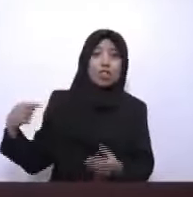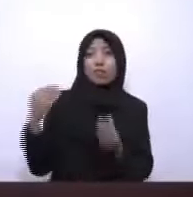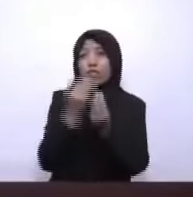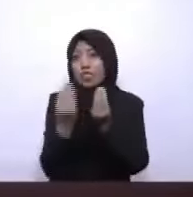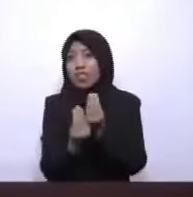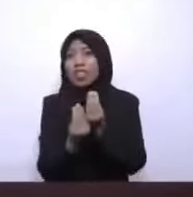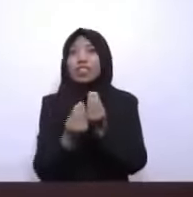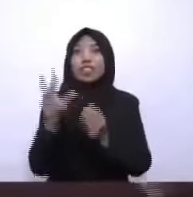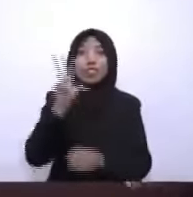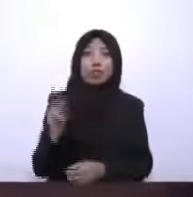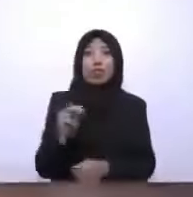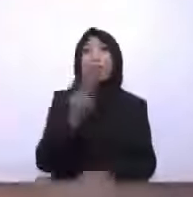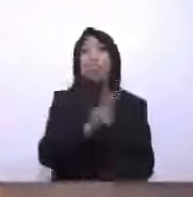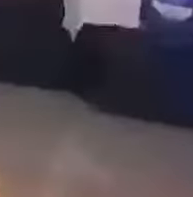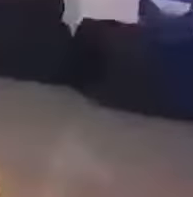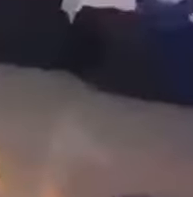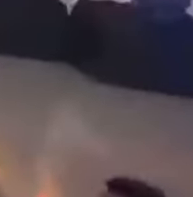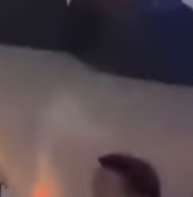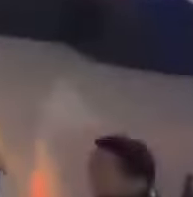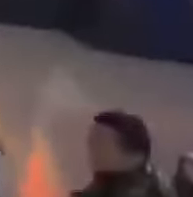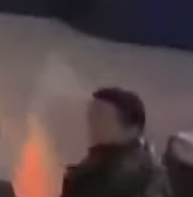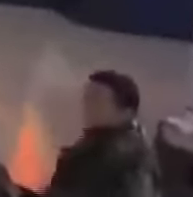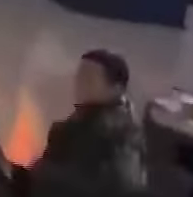Provinsi Jawa Barat 2024.